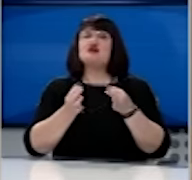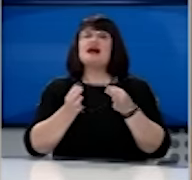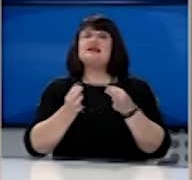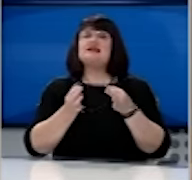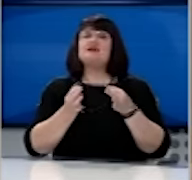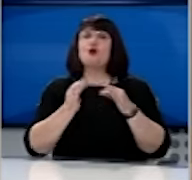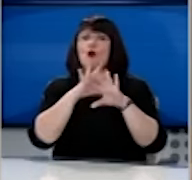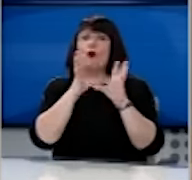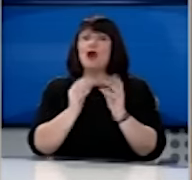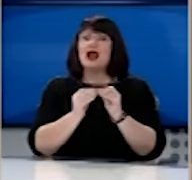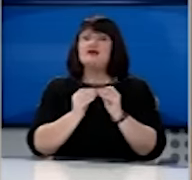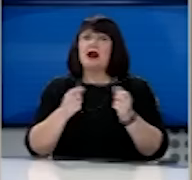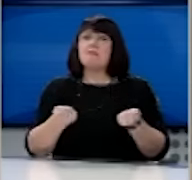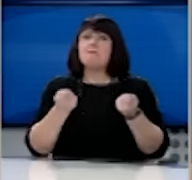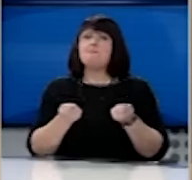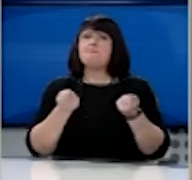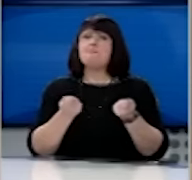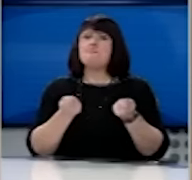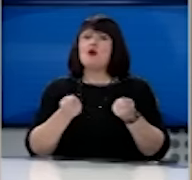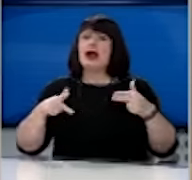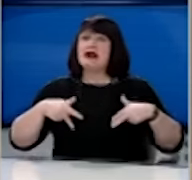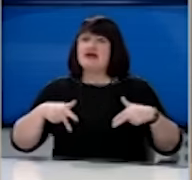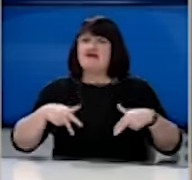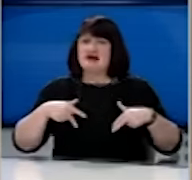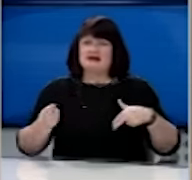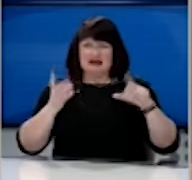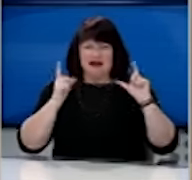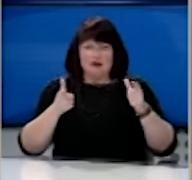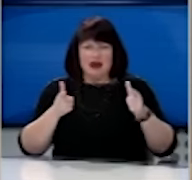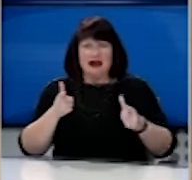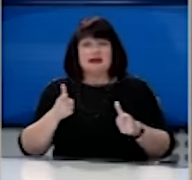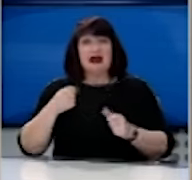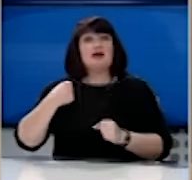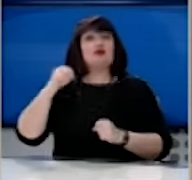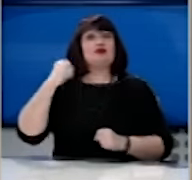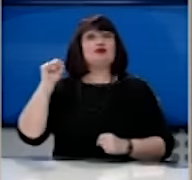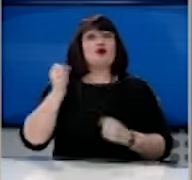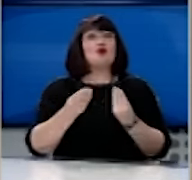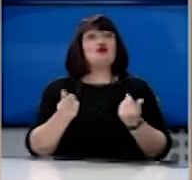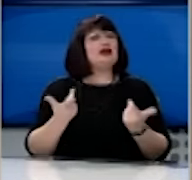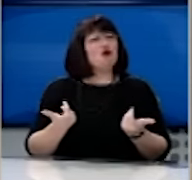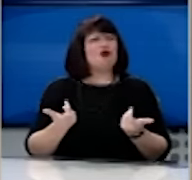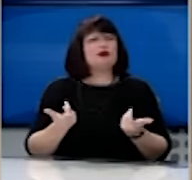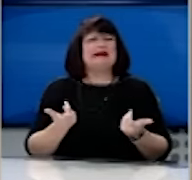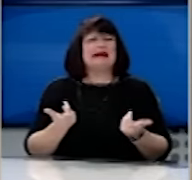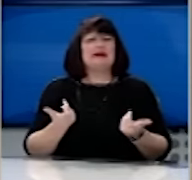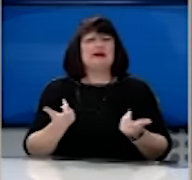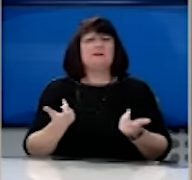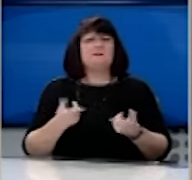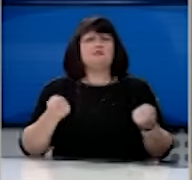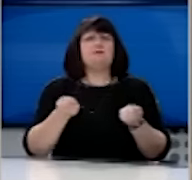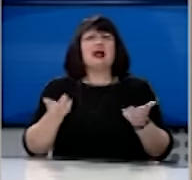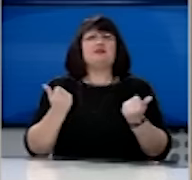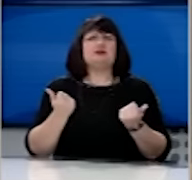από τα παραπάνω που υλοποιεί σήμερα η κυβέρνηση της Νέας Δημοκρατίας διαφωνείτε επί της ουσίας? Τι δεν υλοποιήσατε